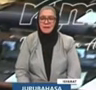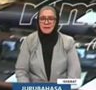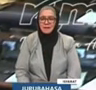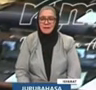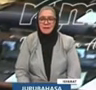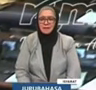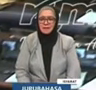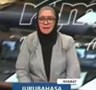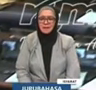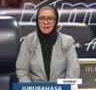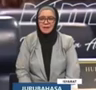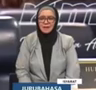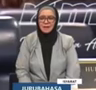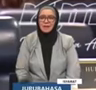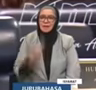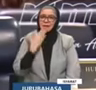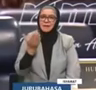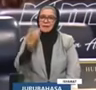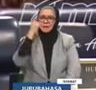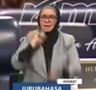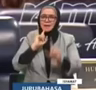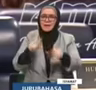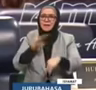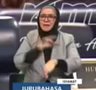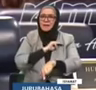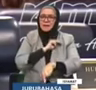Makasih atas Jawabannya